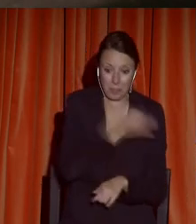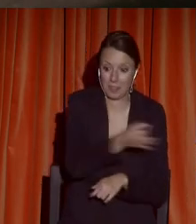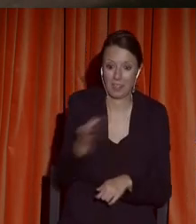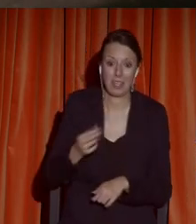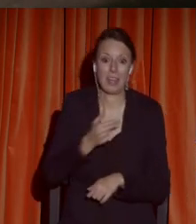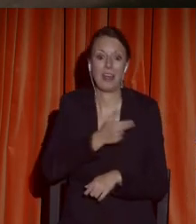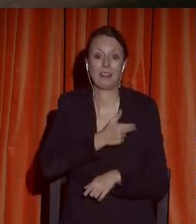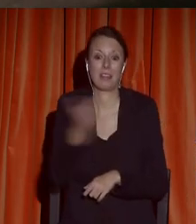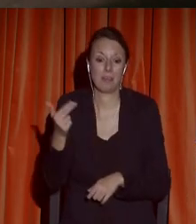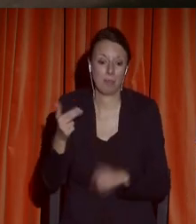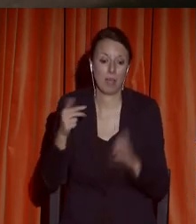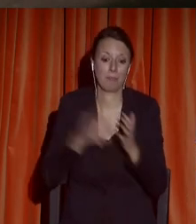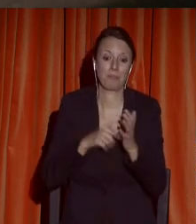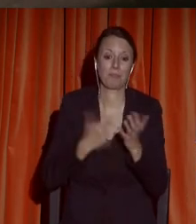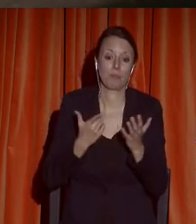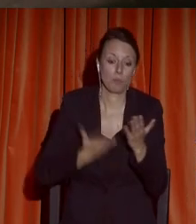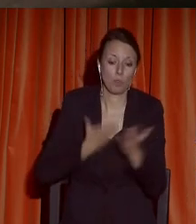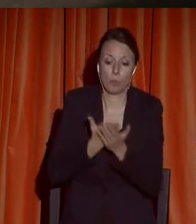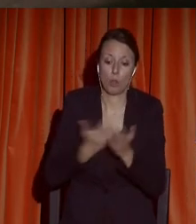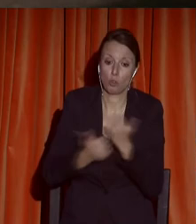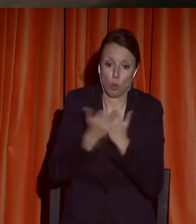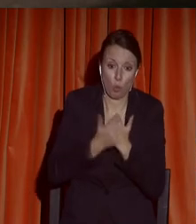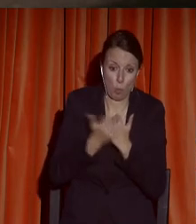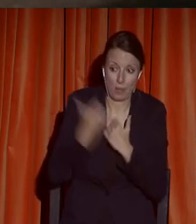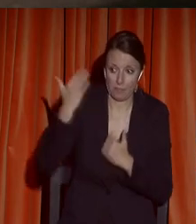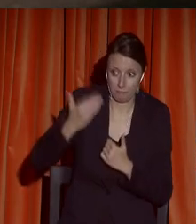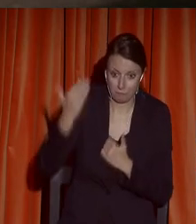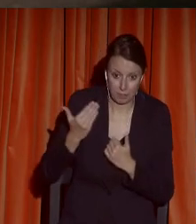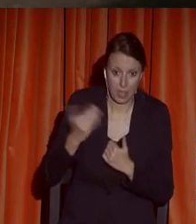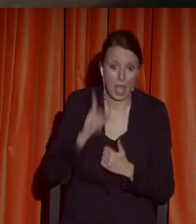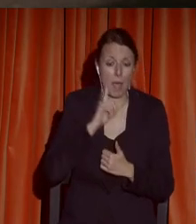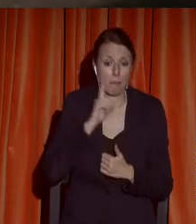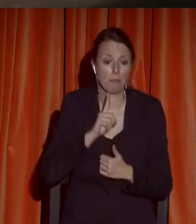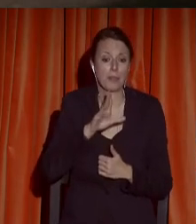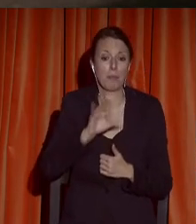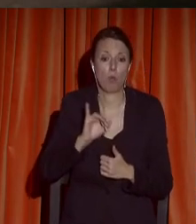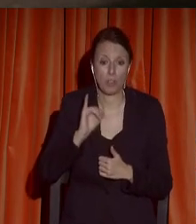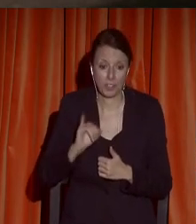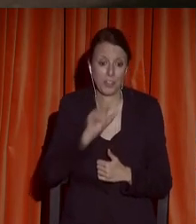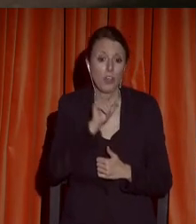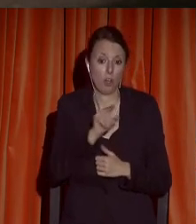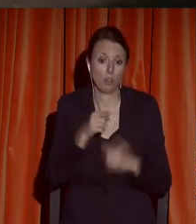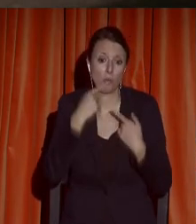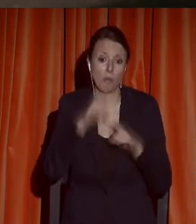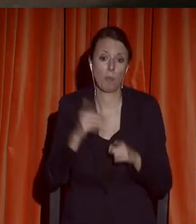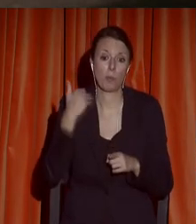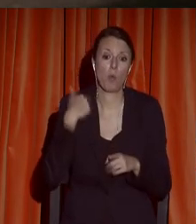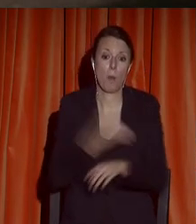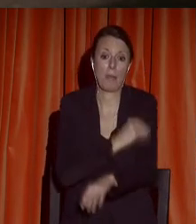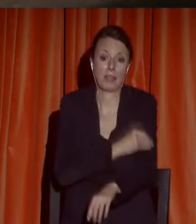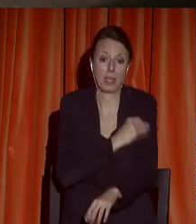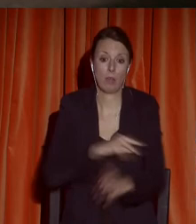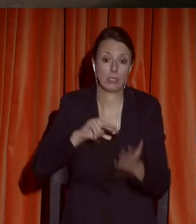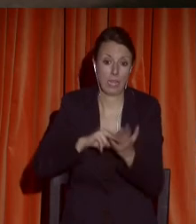którą widzieliśmy, a pan Michał Boni w swoim czasie odpowiadał za pewien materiał strategiczny, który dotyczył